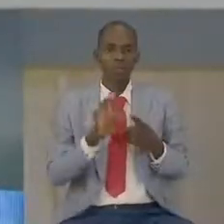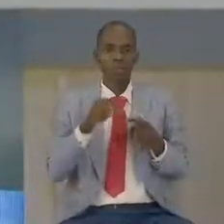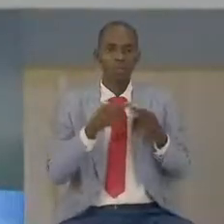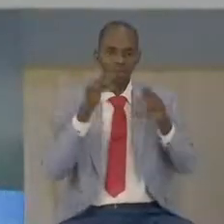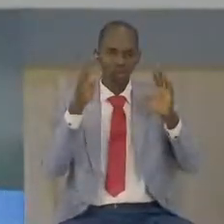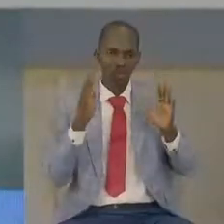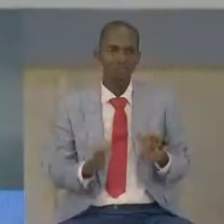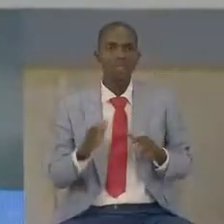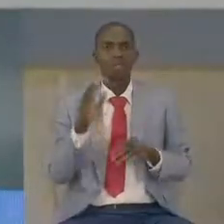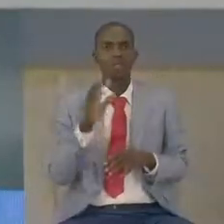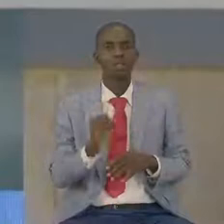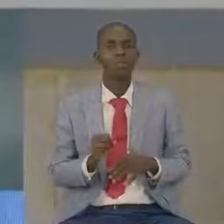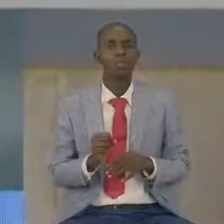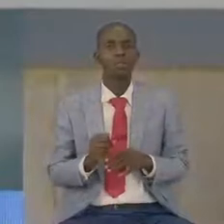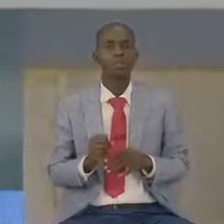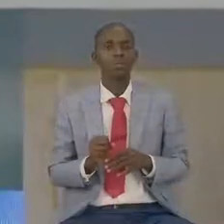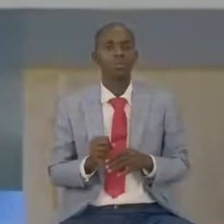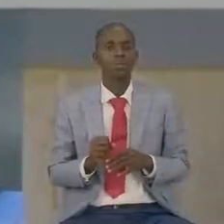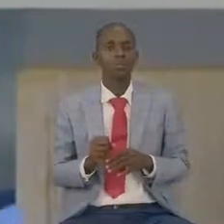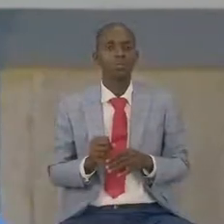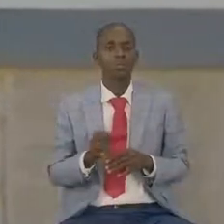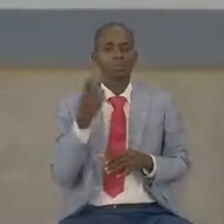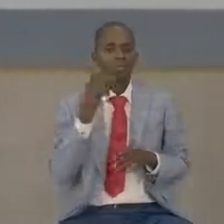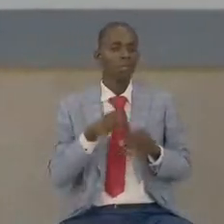tes adversaires.